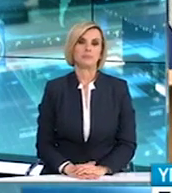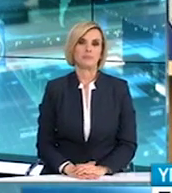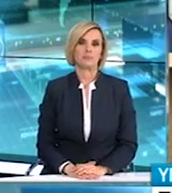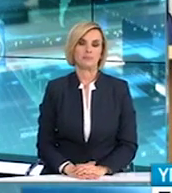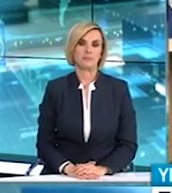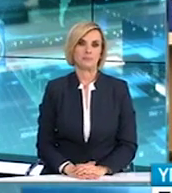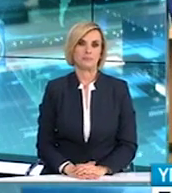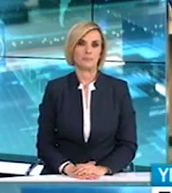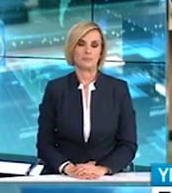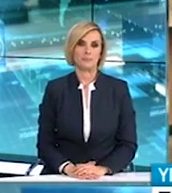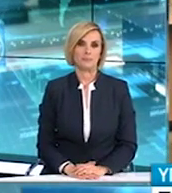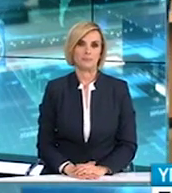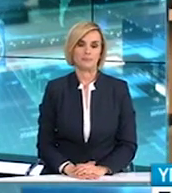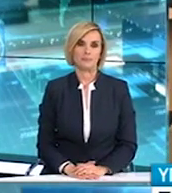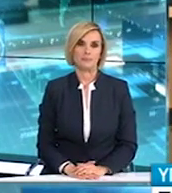Δεν υπάρχουν